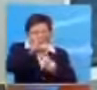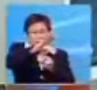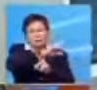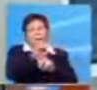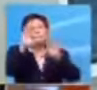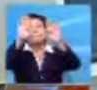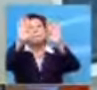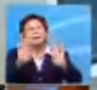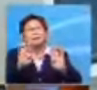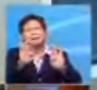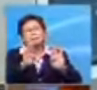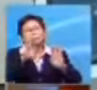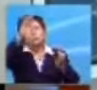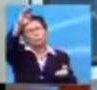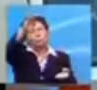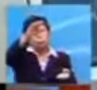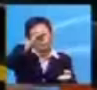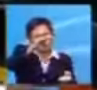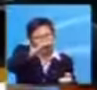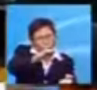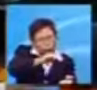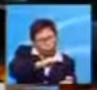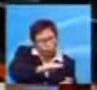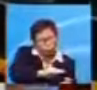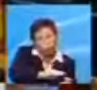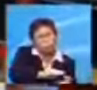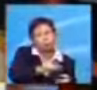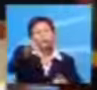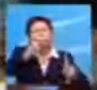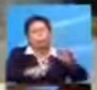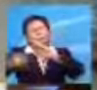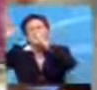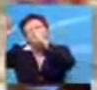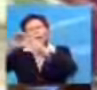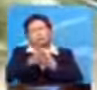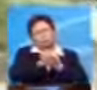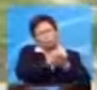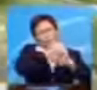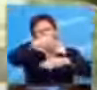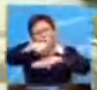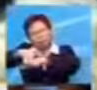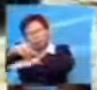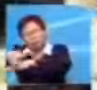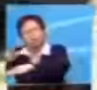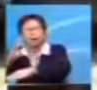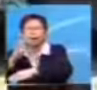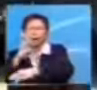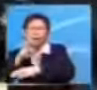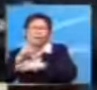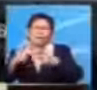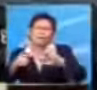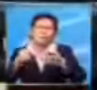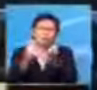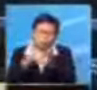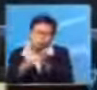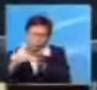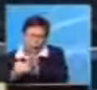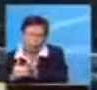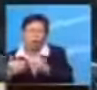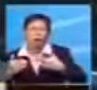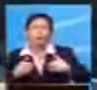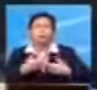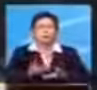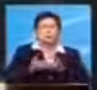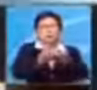Bangi mencatat penurunan di bawah paras biasa penduduk berharap syabas dapat menghantar air sekerap mungkin ada juga yang mencadangkan